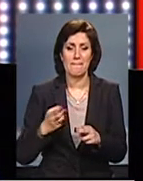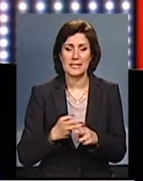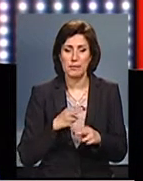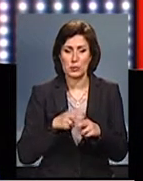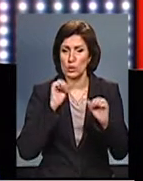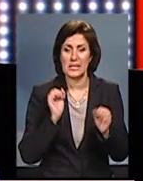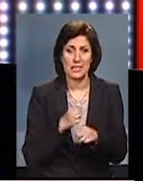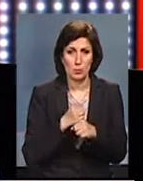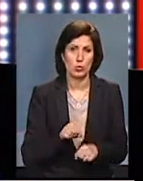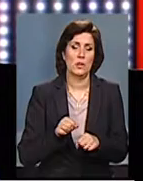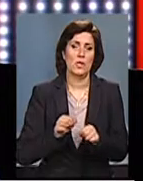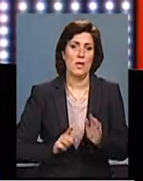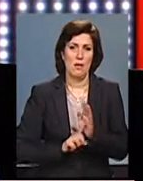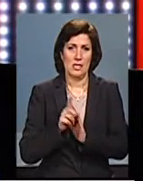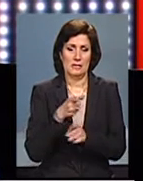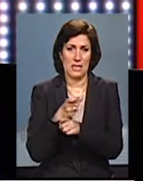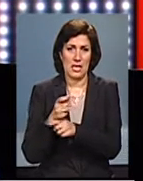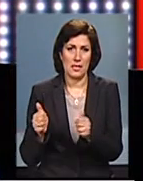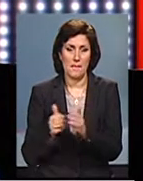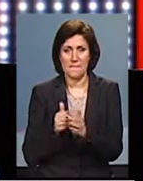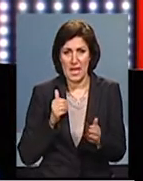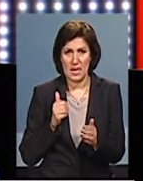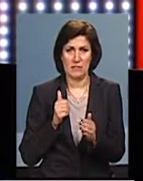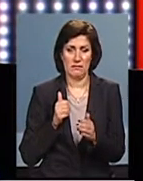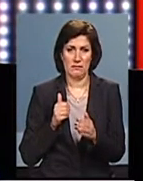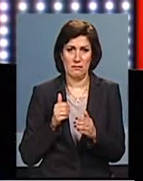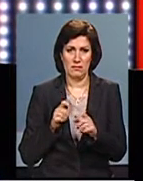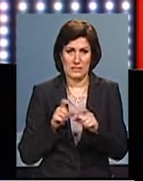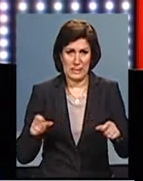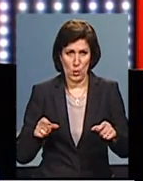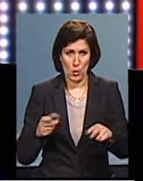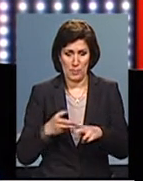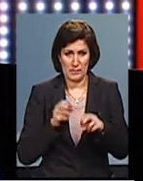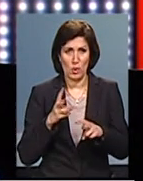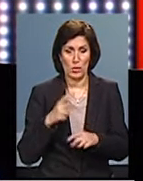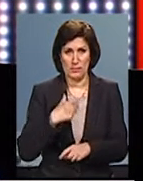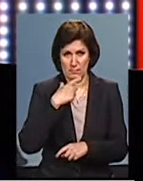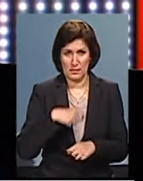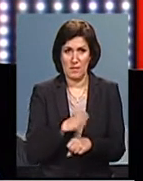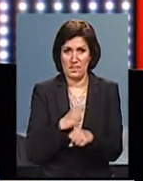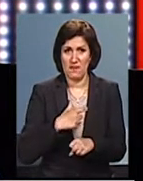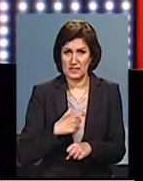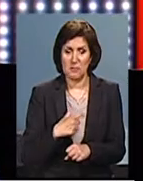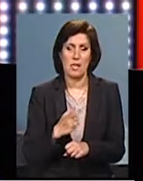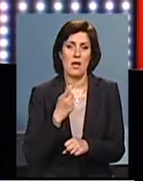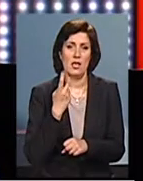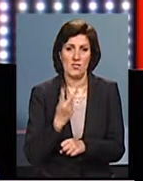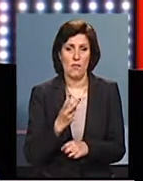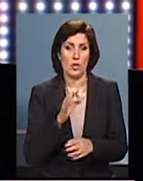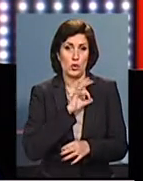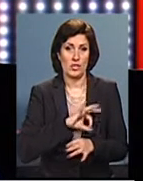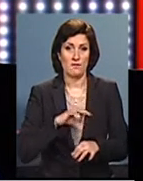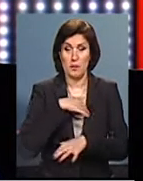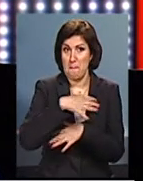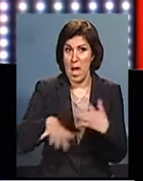не зможуть, то зчинили стрілянину перед стійкою безпеки. Один смертник підірвав себе, ще двоє, скориставшись панікою,